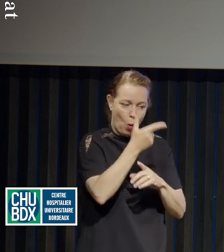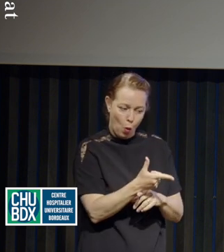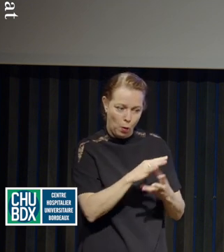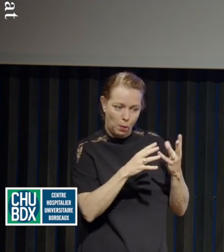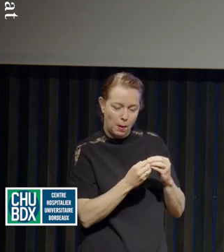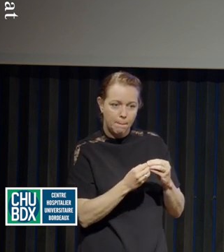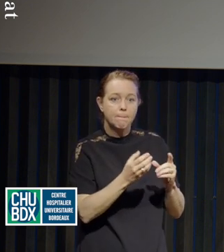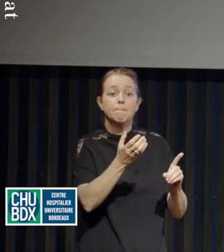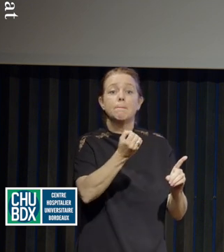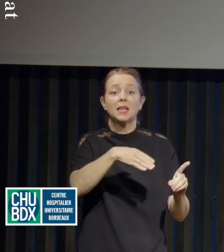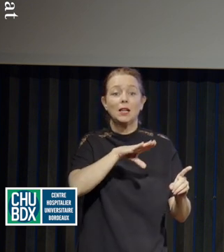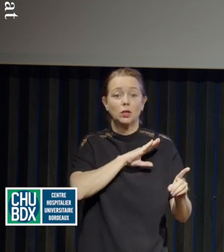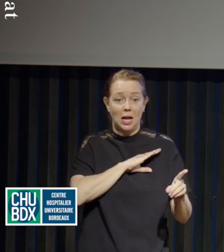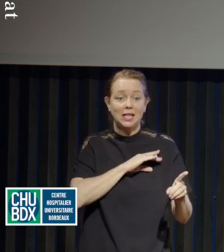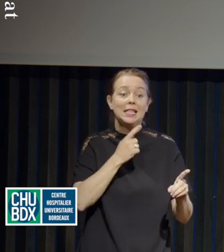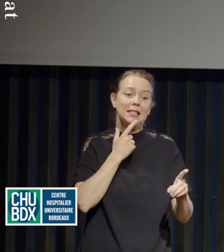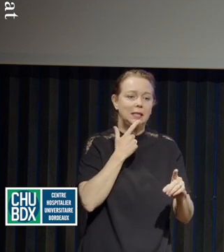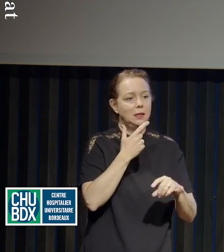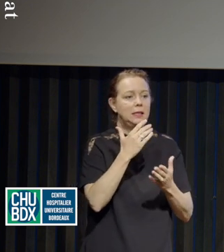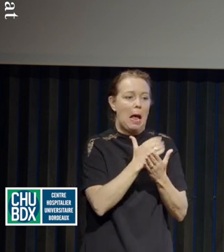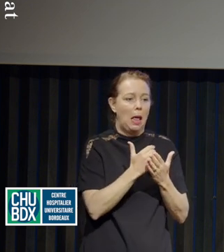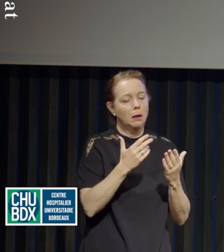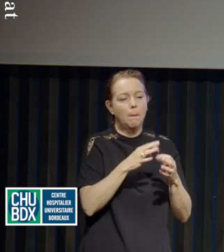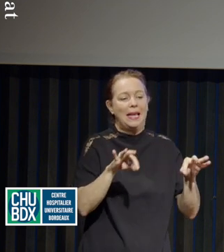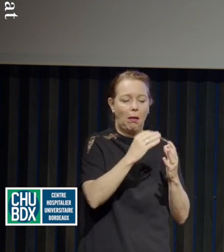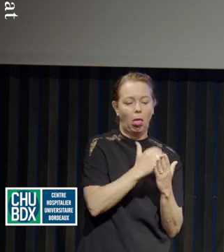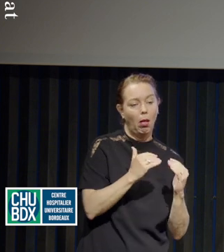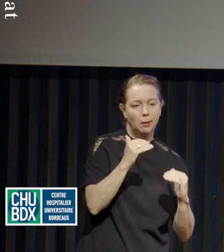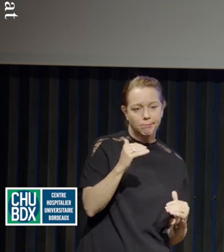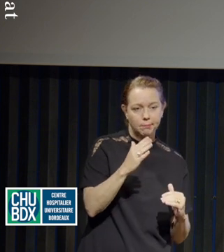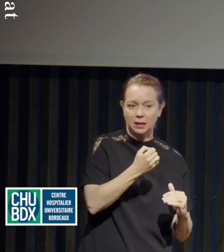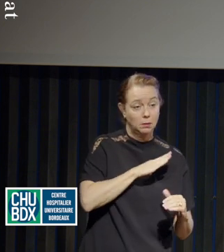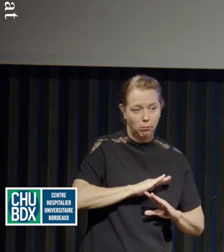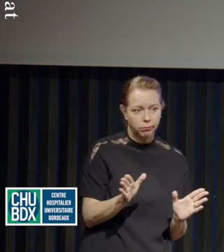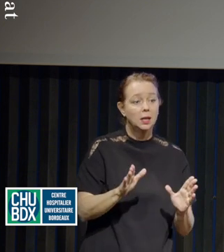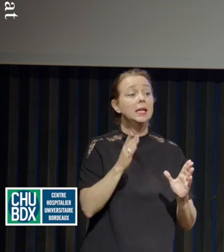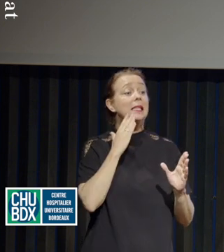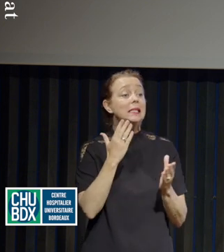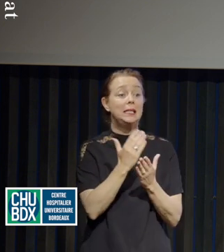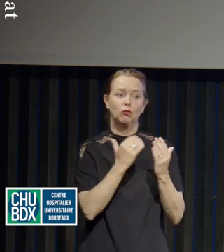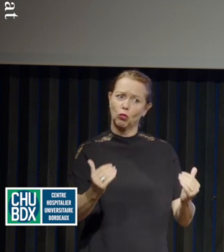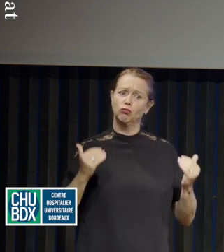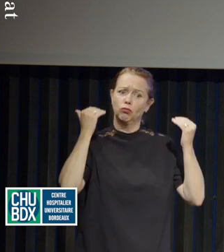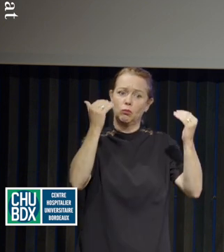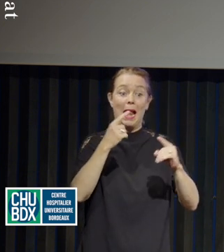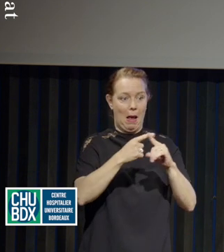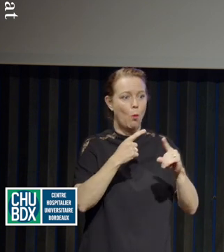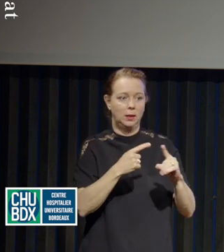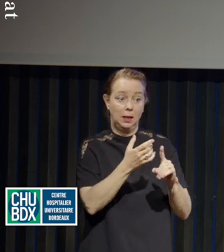leur pathologie dans les pays à faible revenu et près de la moitié dans les pays à revenus élevés.